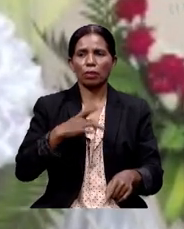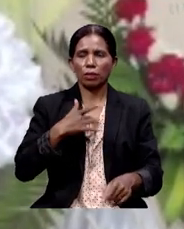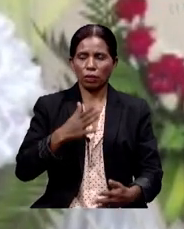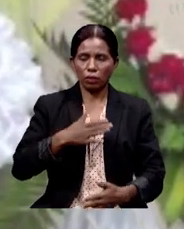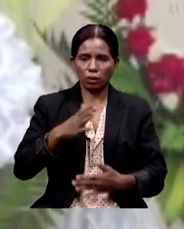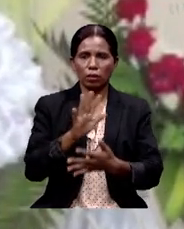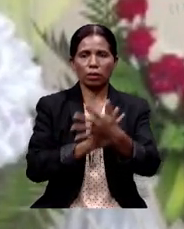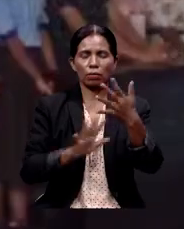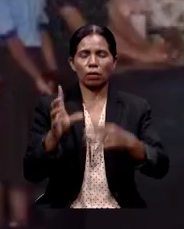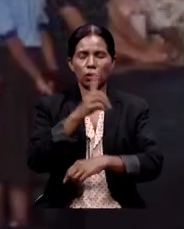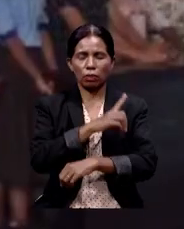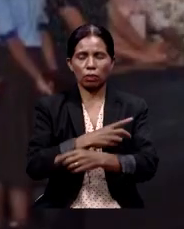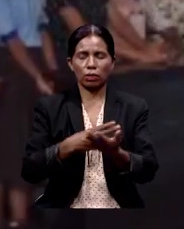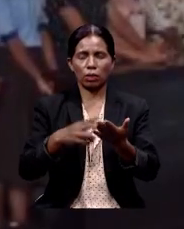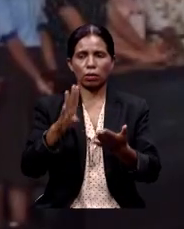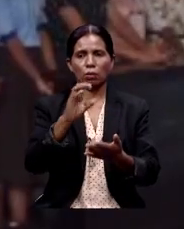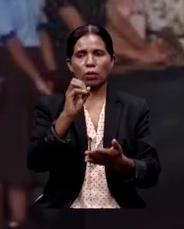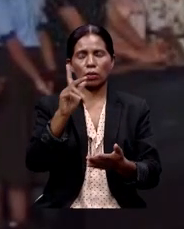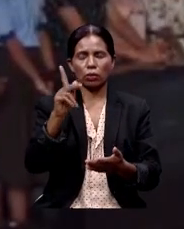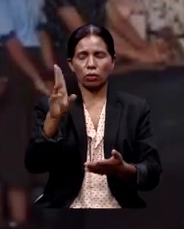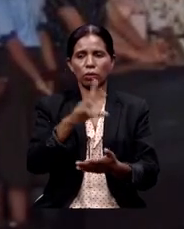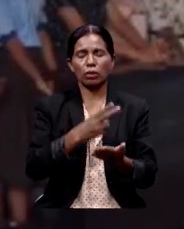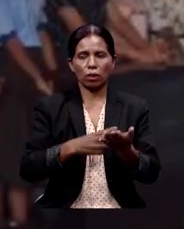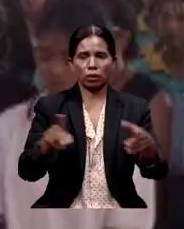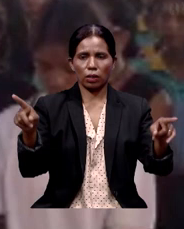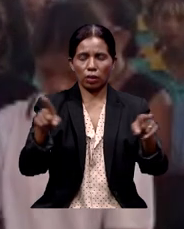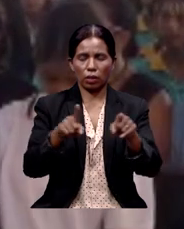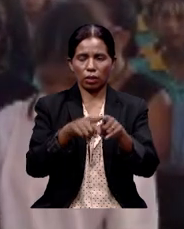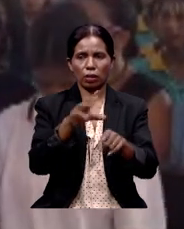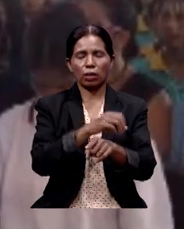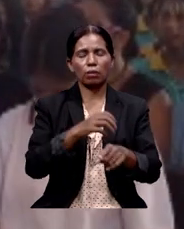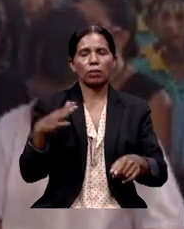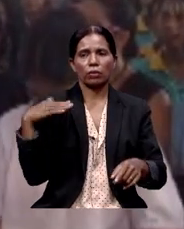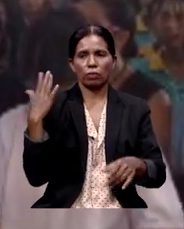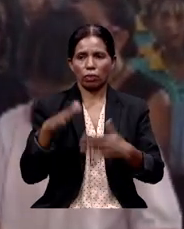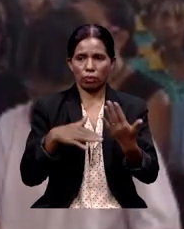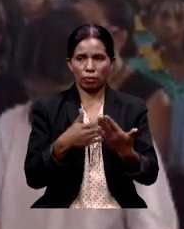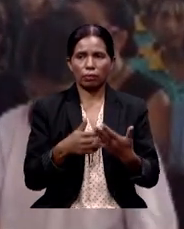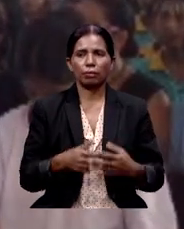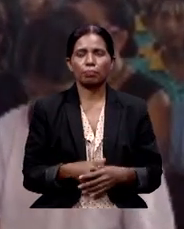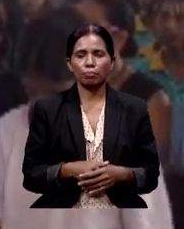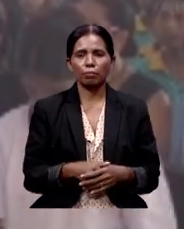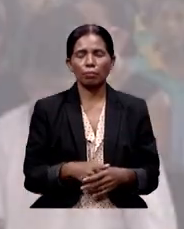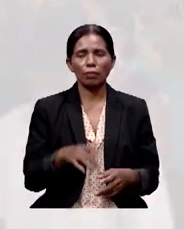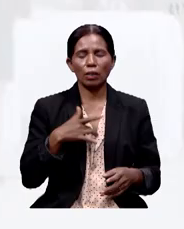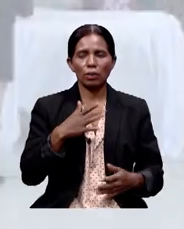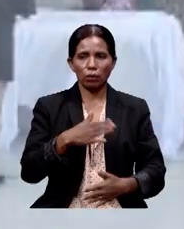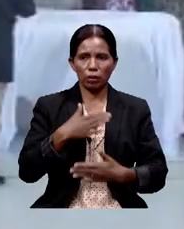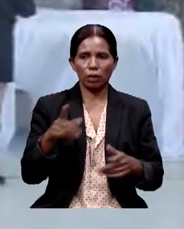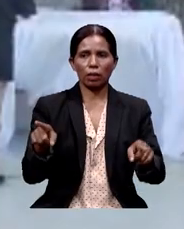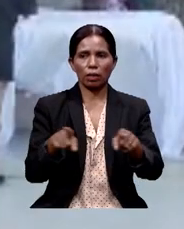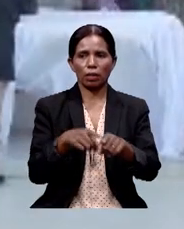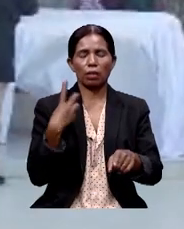ho celebração lorong São João Bosco nian, tamba santu idane, hanesan mahen ba foin sa sira. Gue jo tuh tebes tambah be iho mir